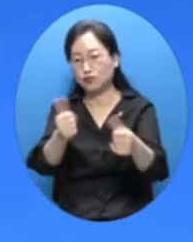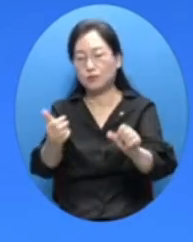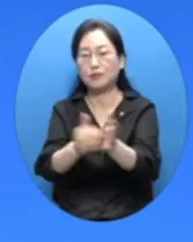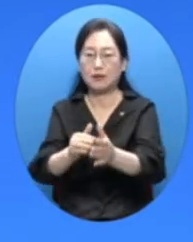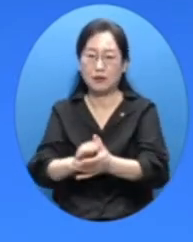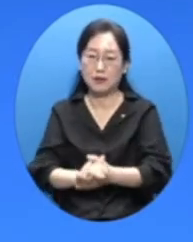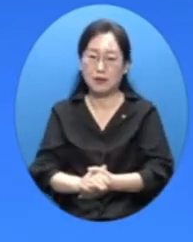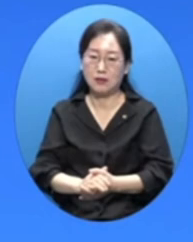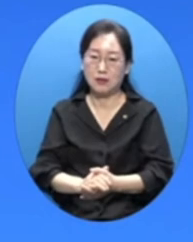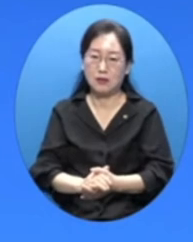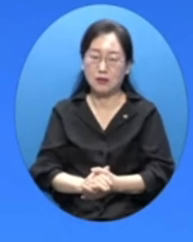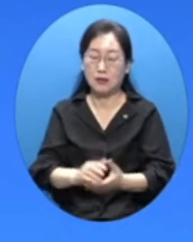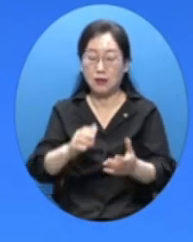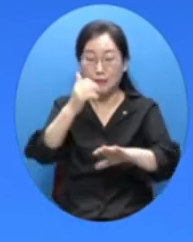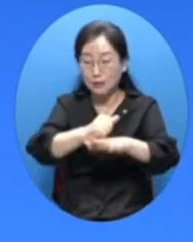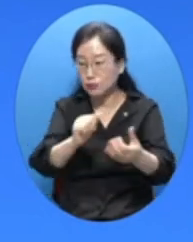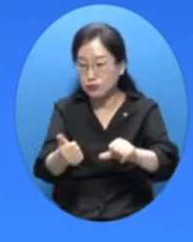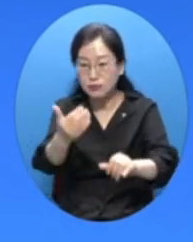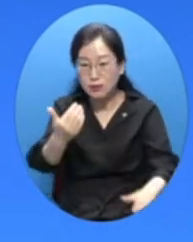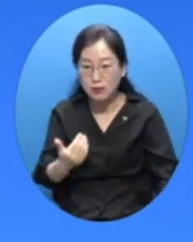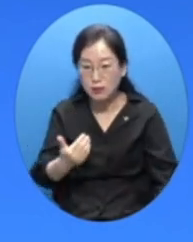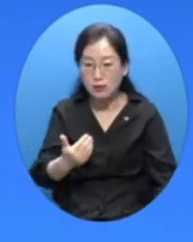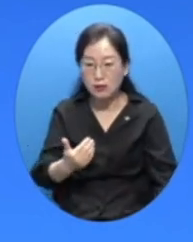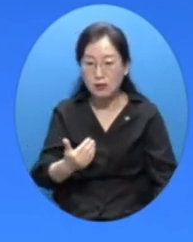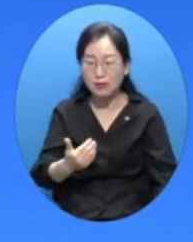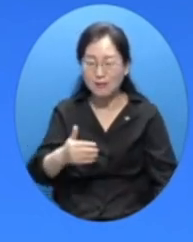마지막 죽기 전에 그러고 죽었어요.